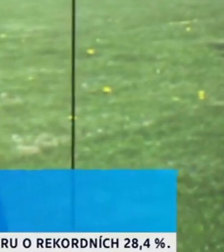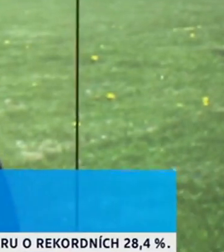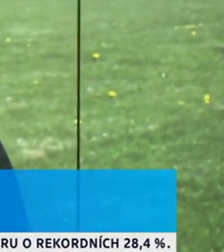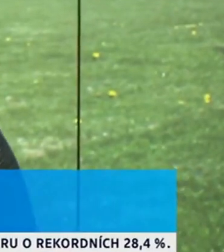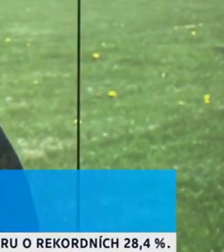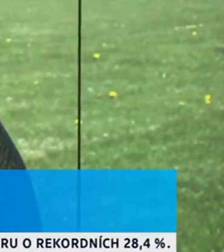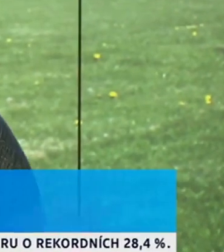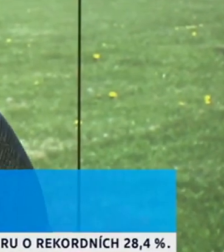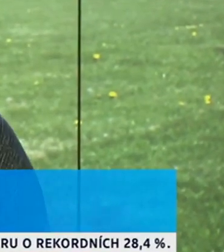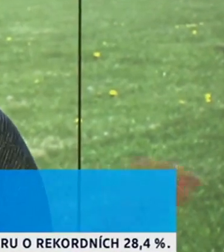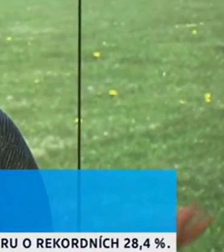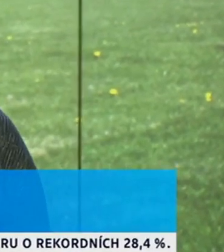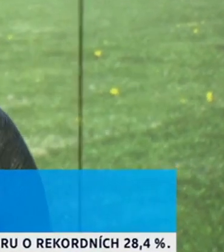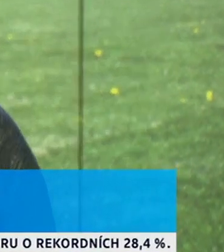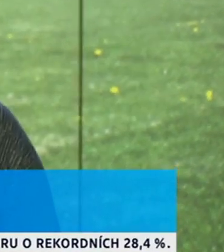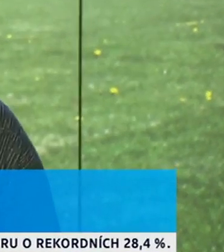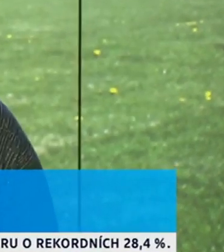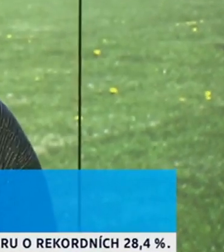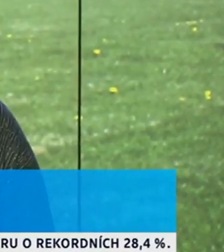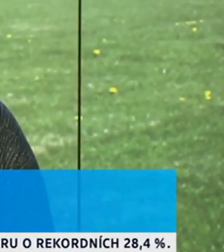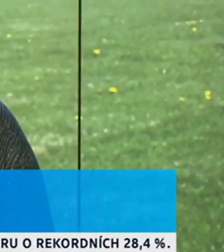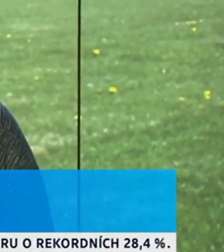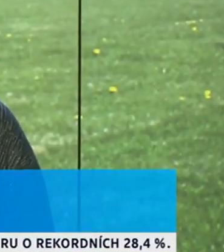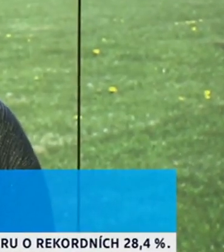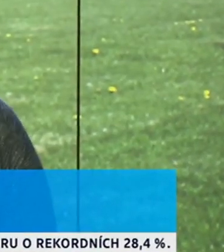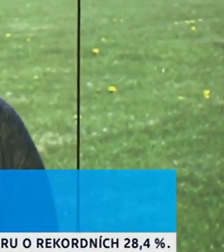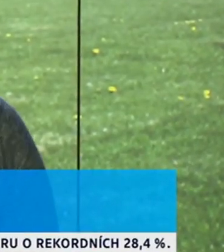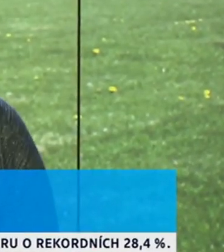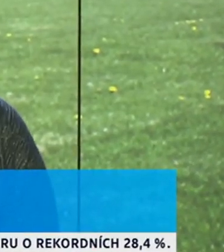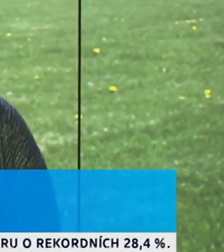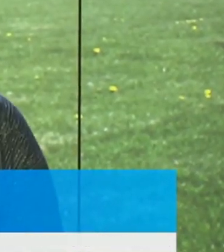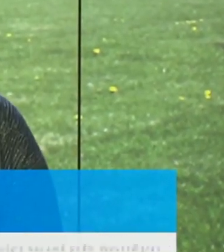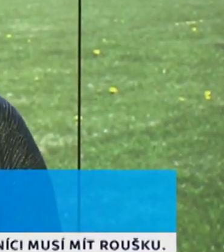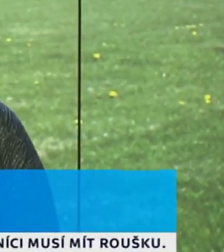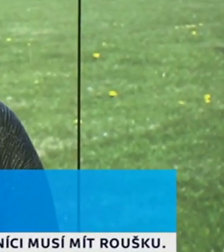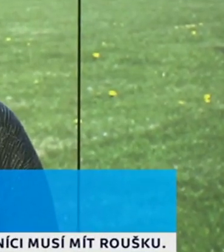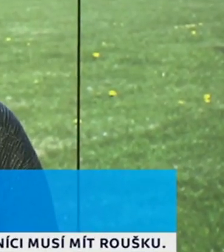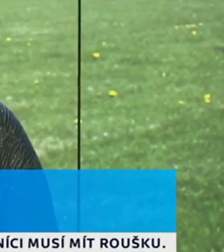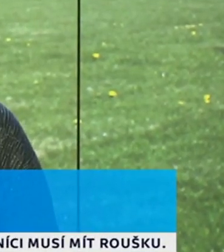nedořešili, protože já jsem si odnášela ze čtvrteční vlády